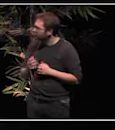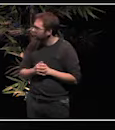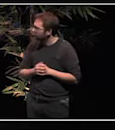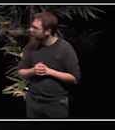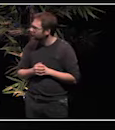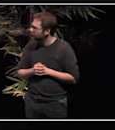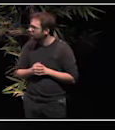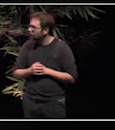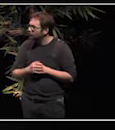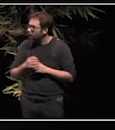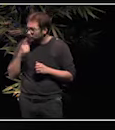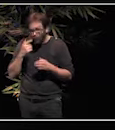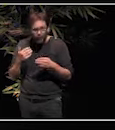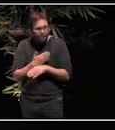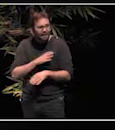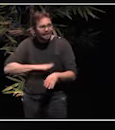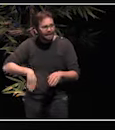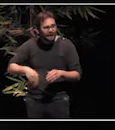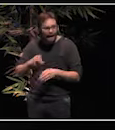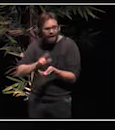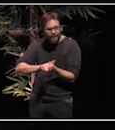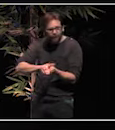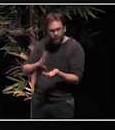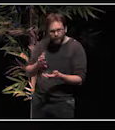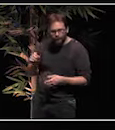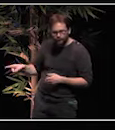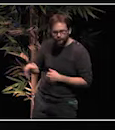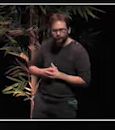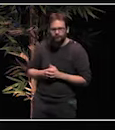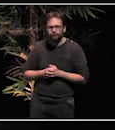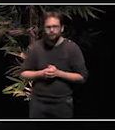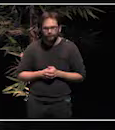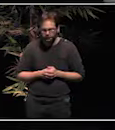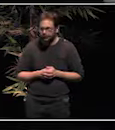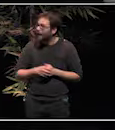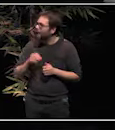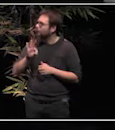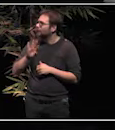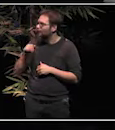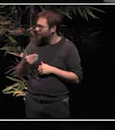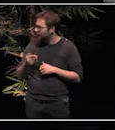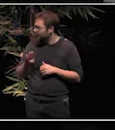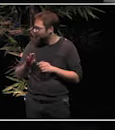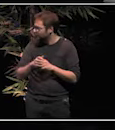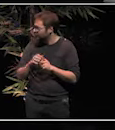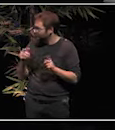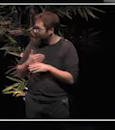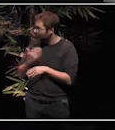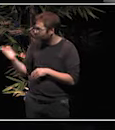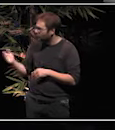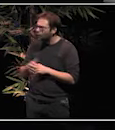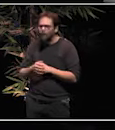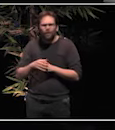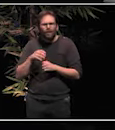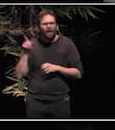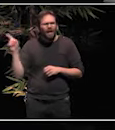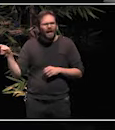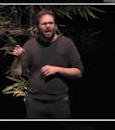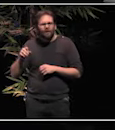Ça se passe à cette vitesse-là. Voilà. D'accord. Donc, l'UTMB, quand vous le faites à 46 heures, comme dit Nathalie, pour ce qu'on appelle les barrières horaires, vous êtes sur une moyenne de